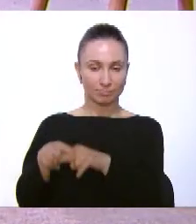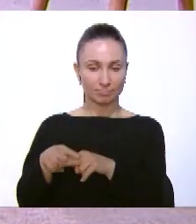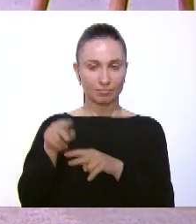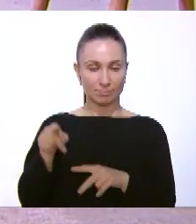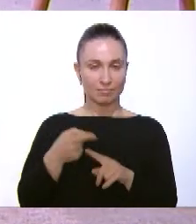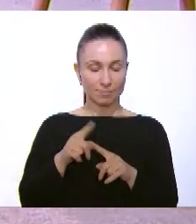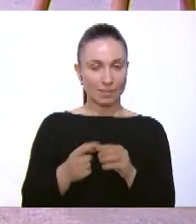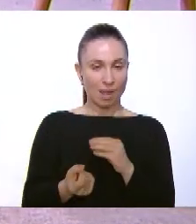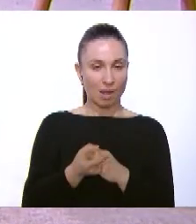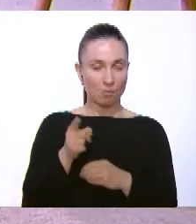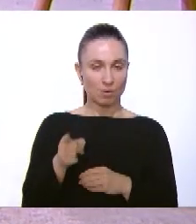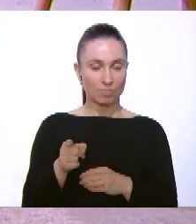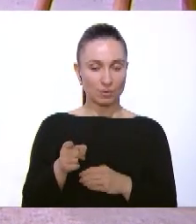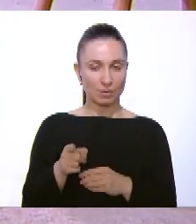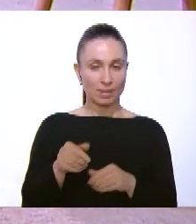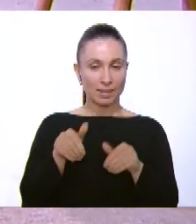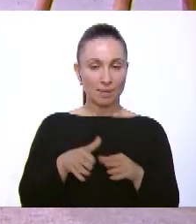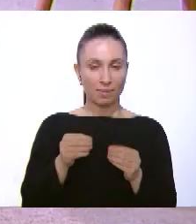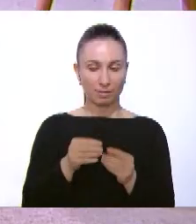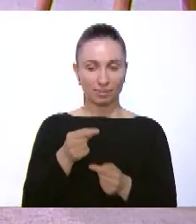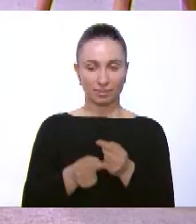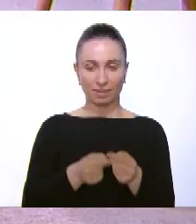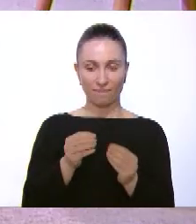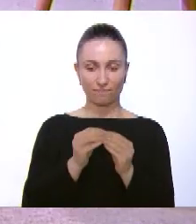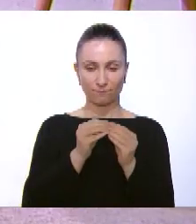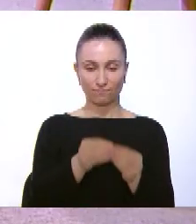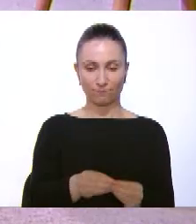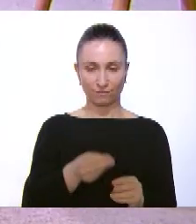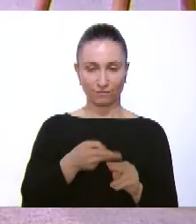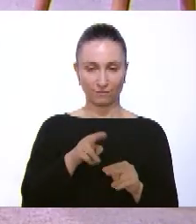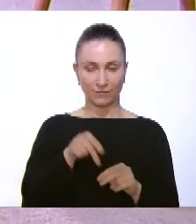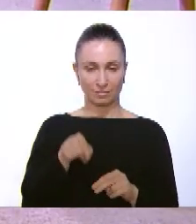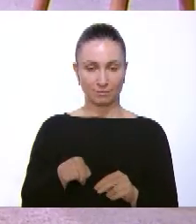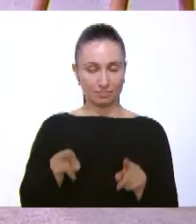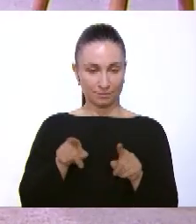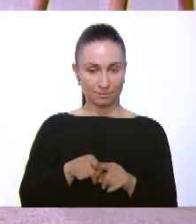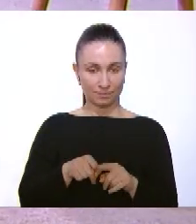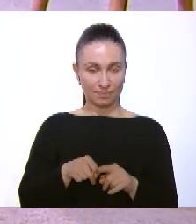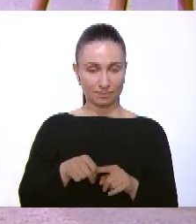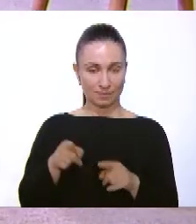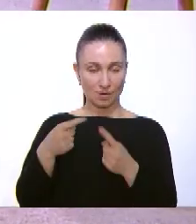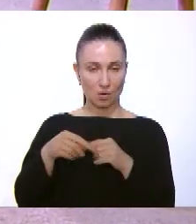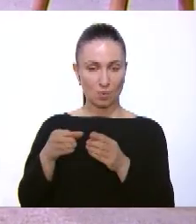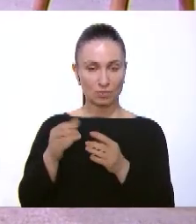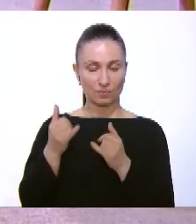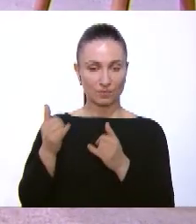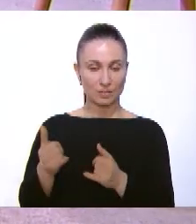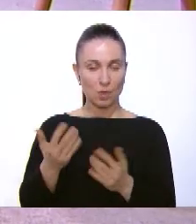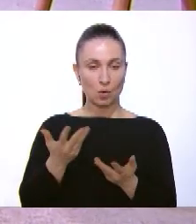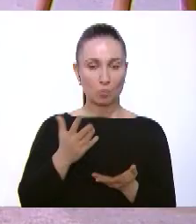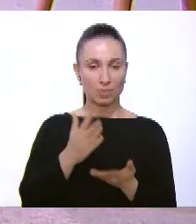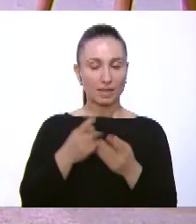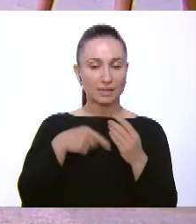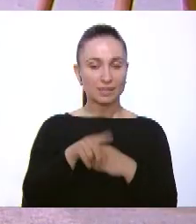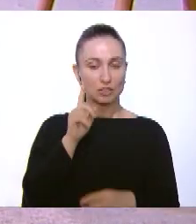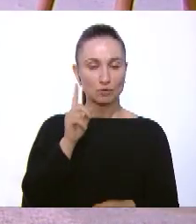მოეგროვებინათ, აღმოჩნდა გადამწყვეტი ტრადიციისათვის და დამოკიდებულებისთვის, სხვათა შორის იმ ასოციაციისთვისაც, რომელიც